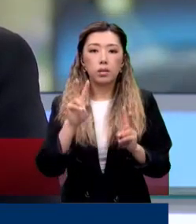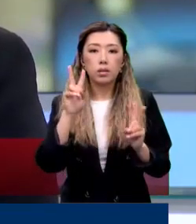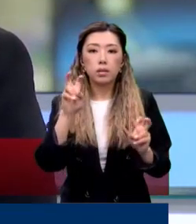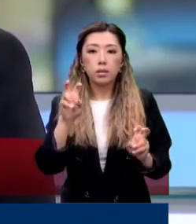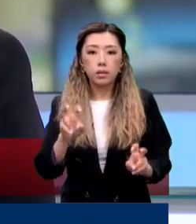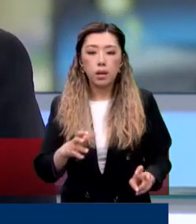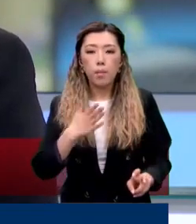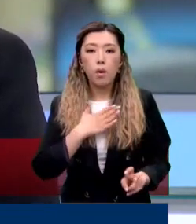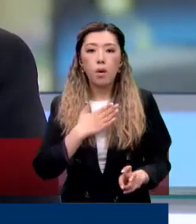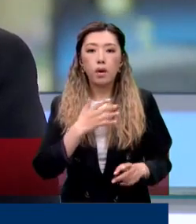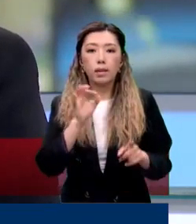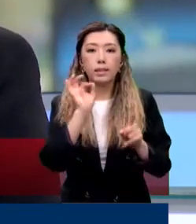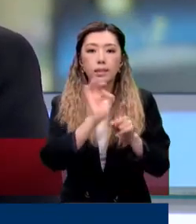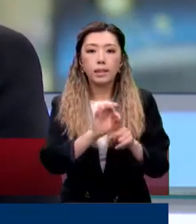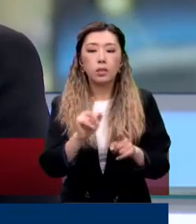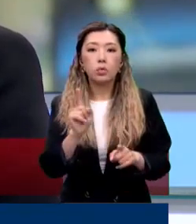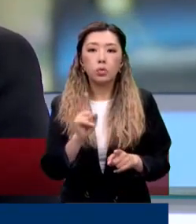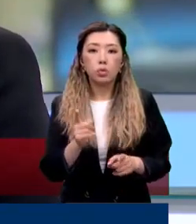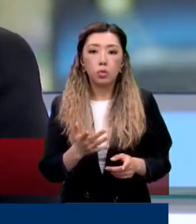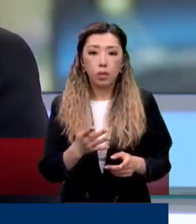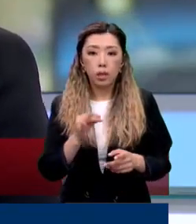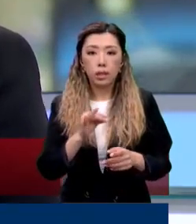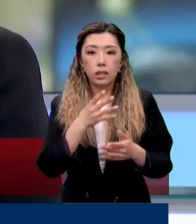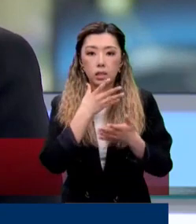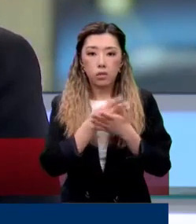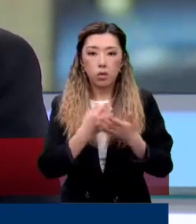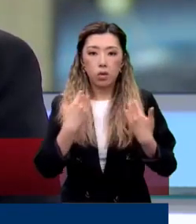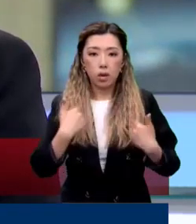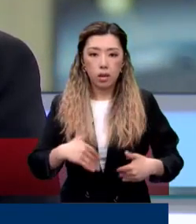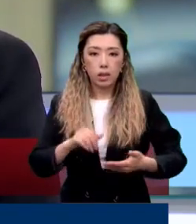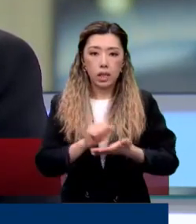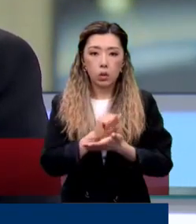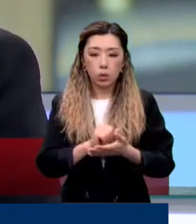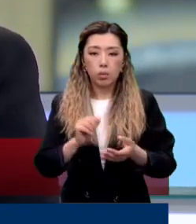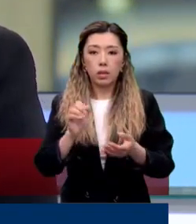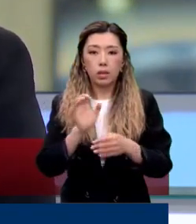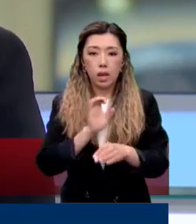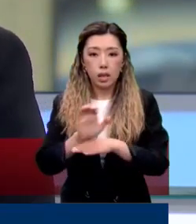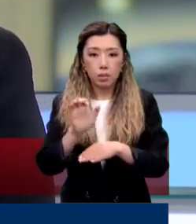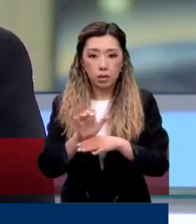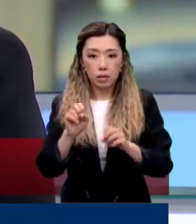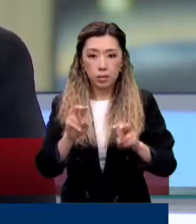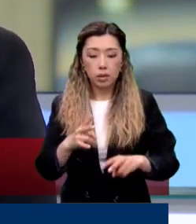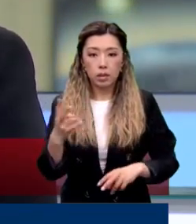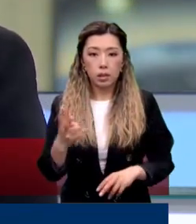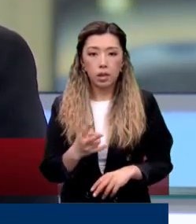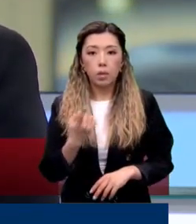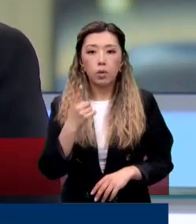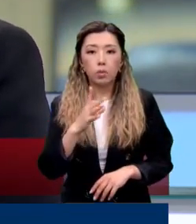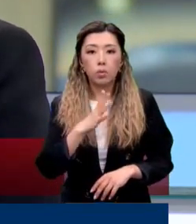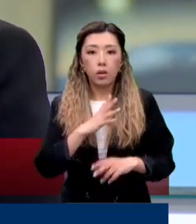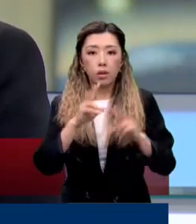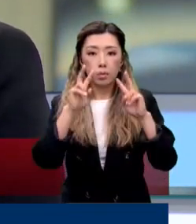выбрал нужное направление и правильно описал, прикрепив свои документы. Потому что очень много времени уходит на